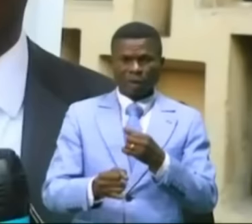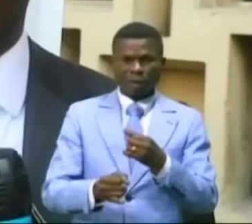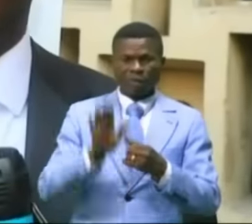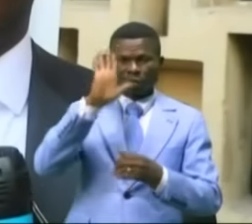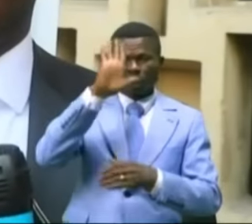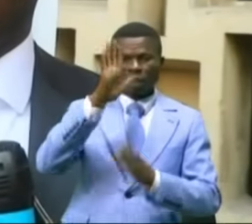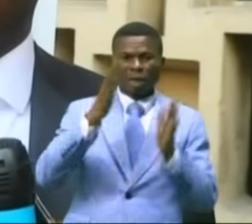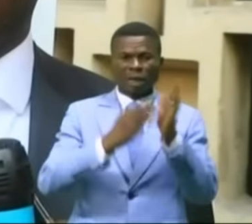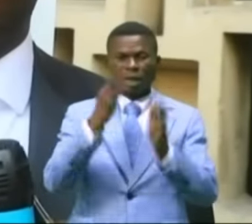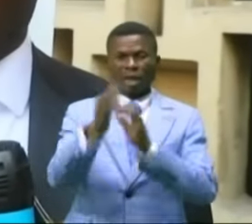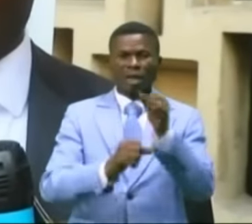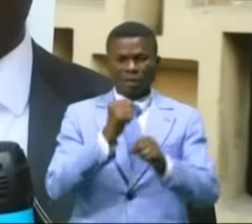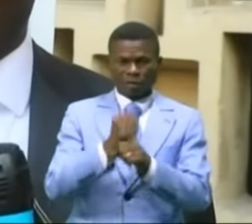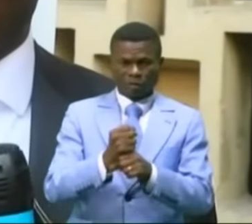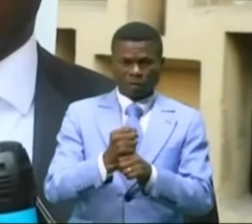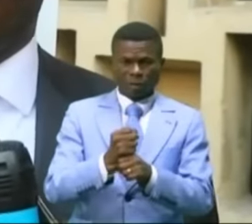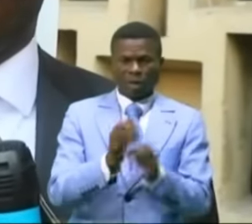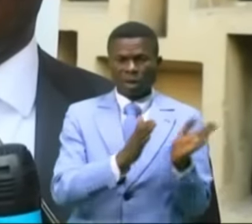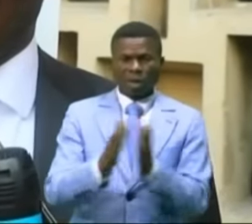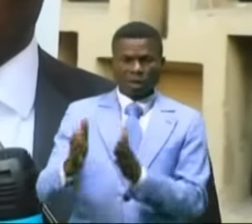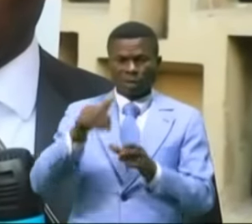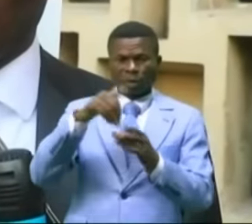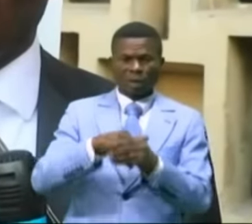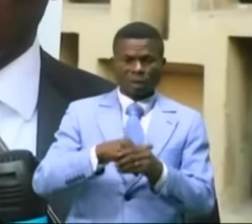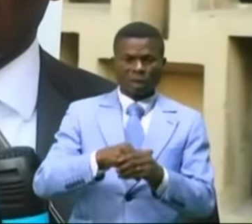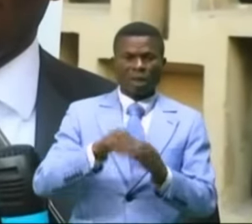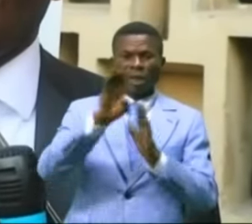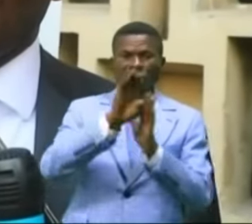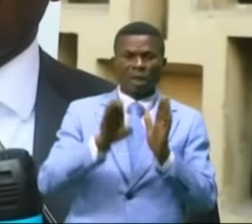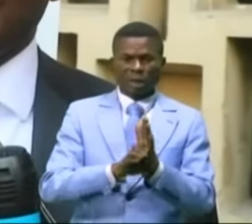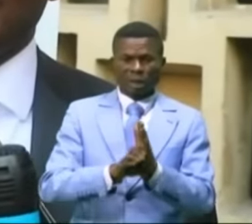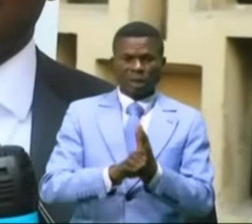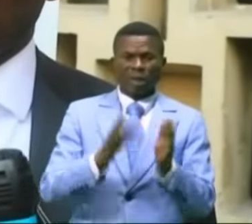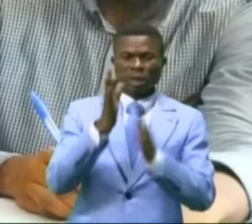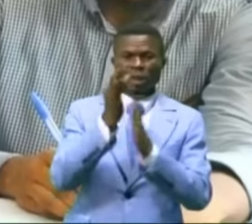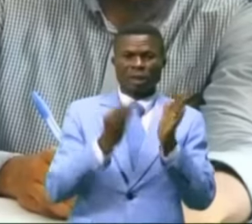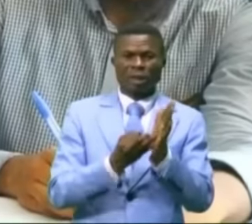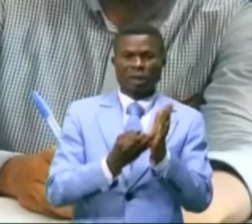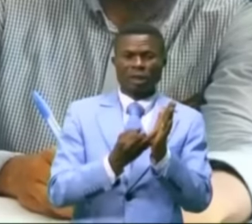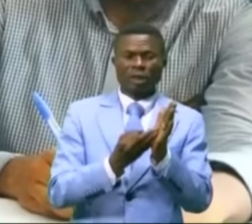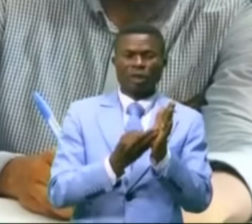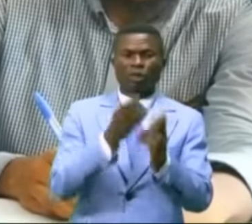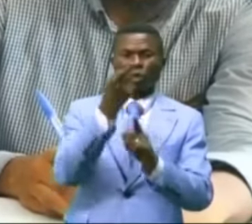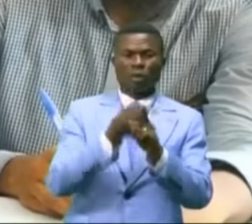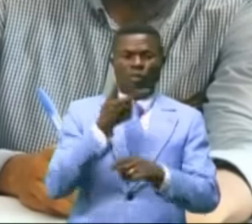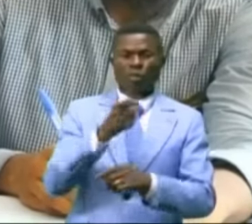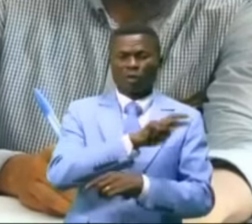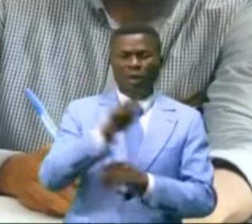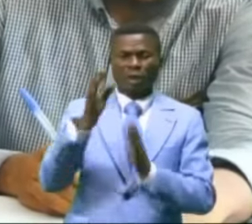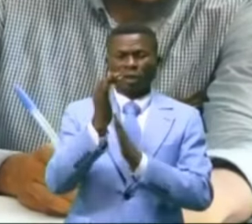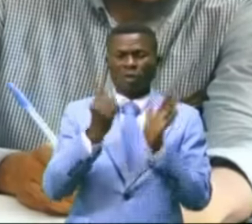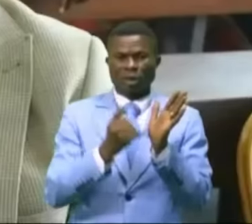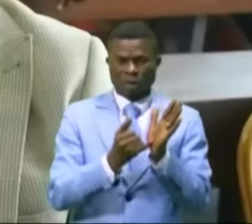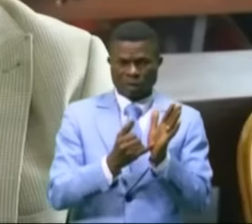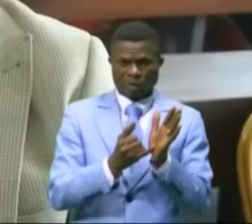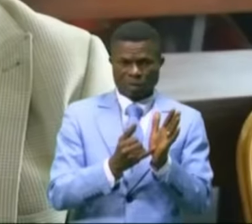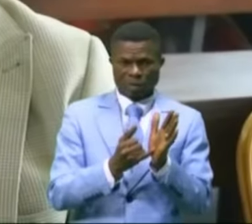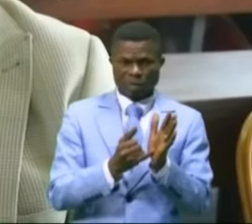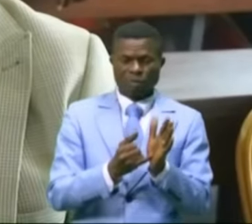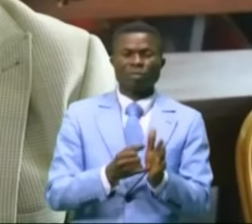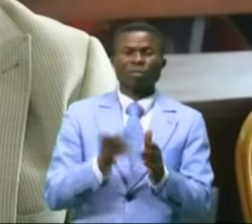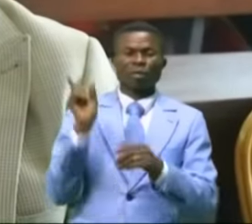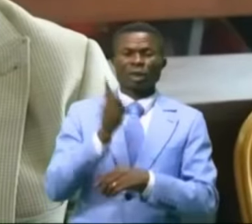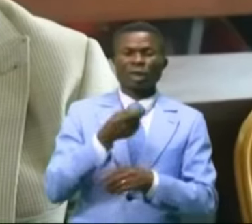9 ans qui est prévu par la Constitution du 18 février 2006. L'assistant Jean-Vier Lemaire est revenu